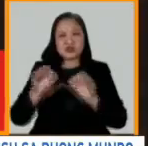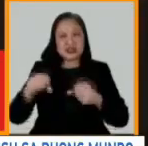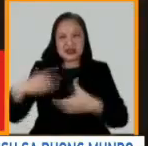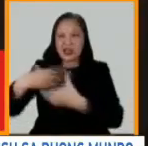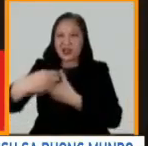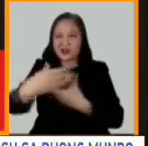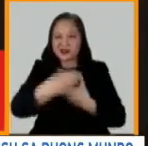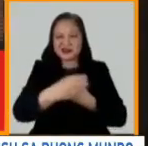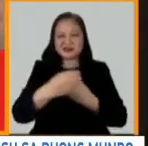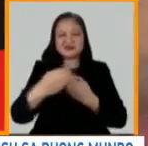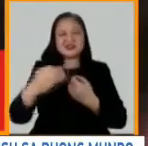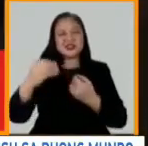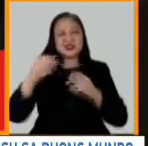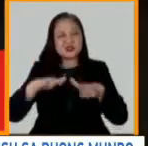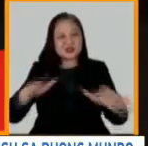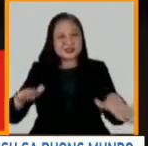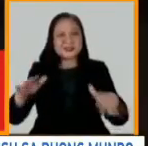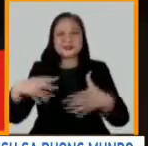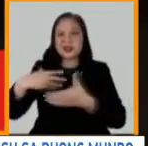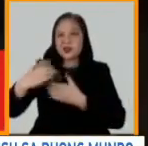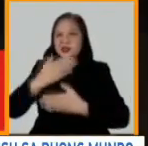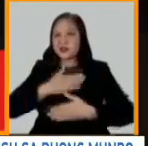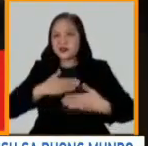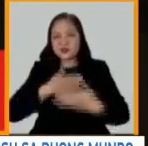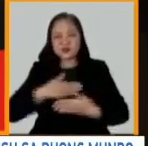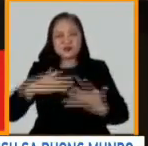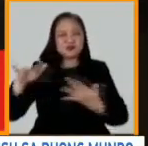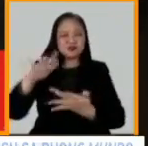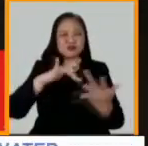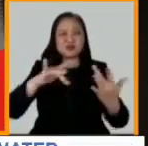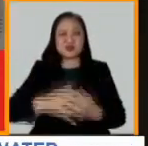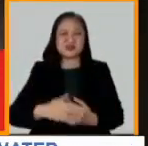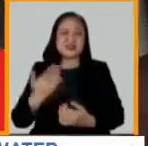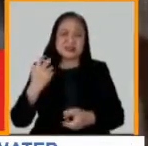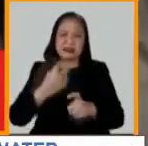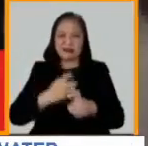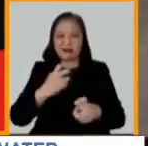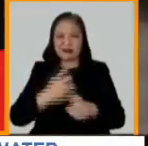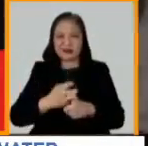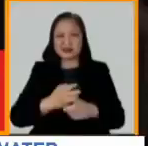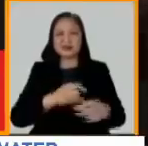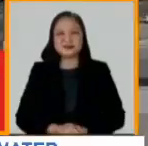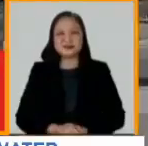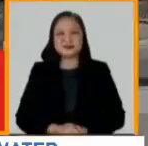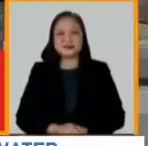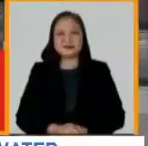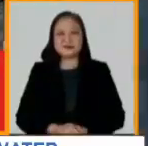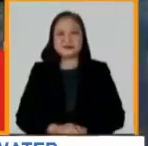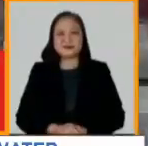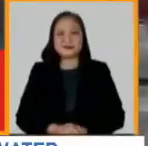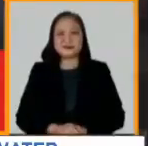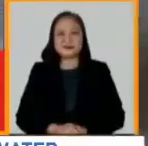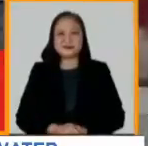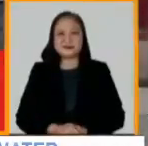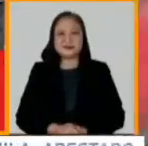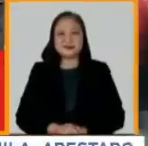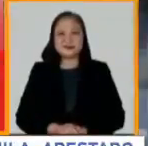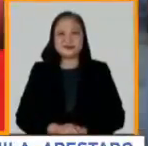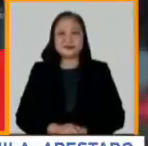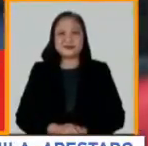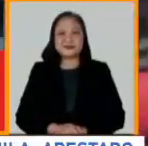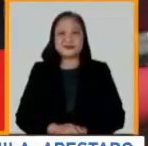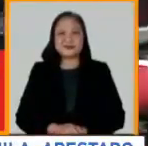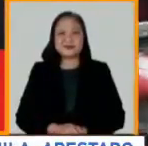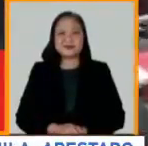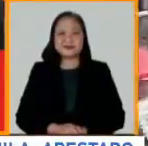nakakapag-enjoy sila sa labas kasi hirap na rin talaga, nakakulong lang sila sa loob ng bahay. Marisa, nakikita nyo ngayon, ito yung